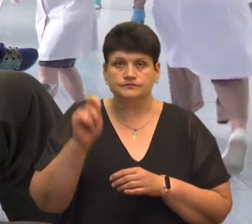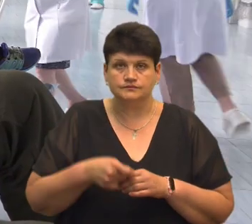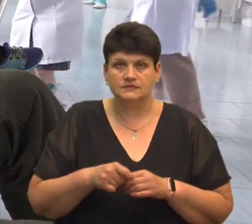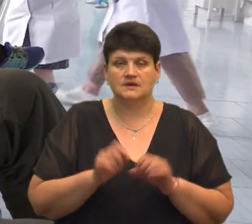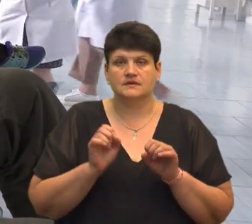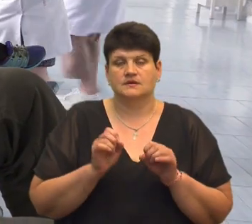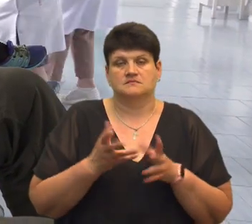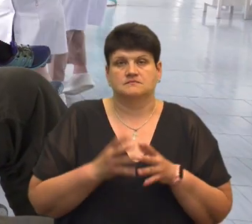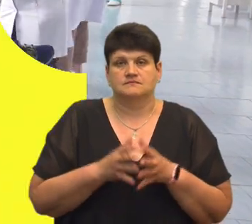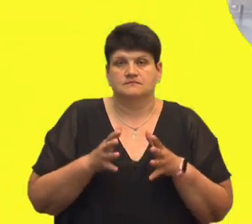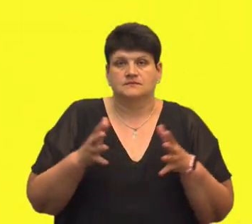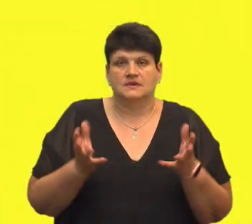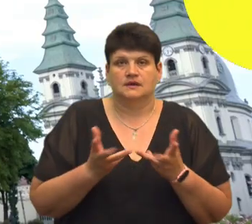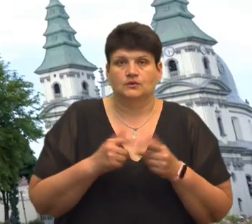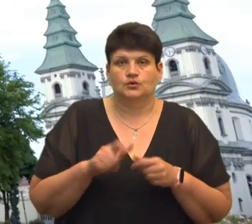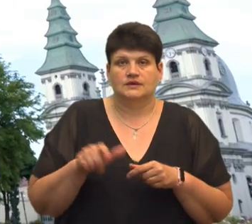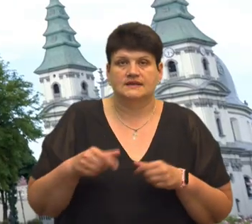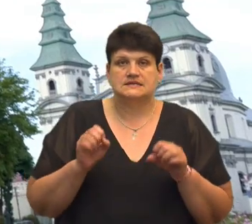кров.